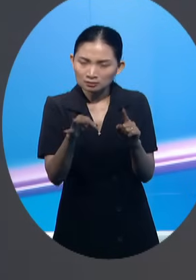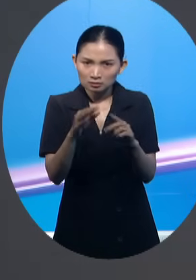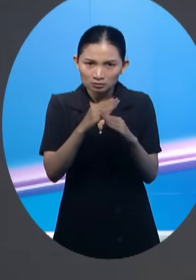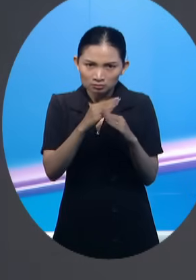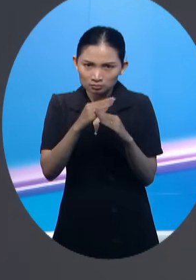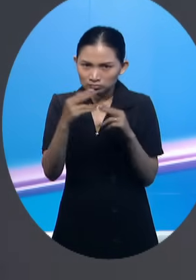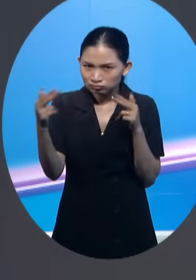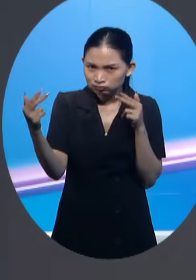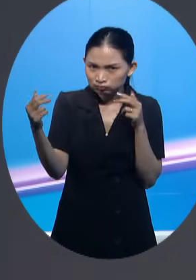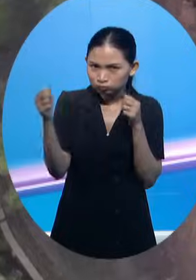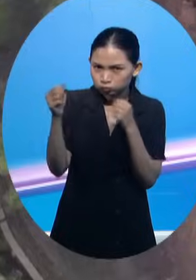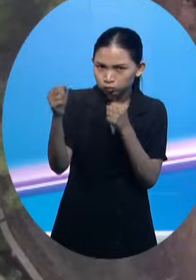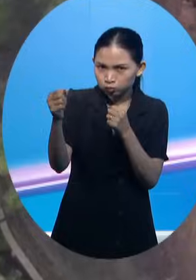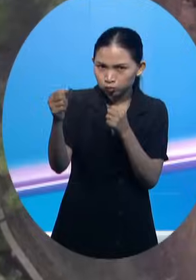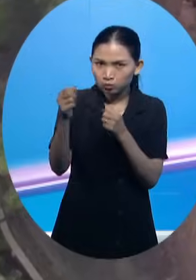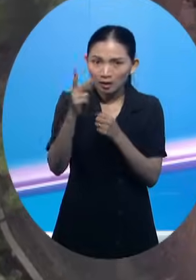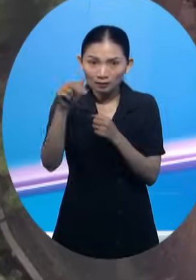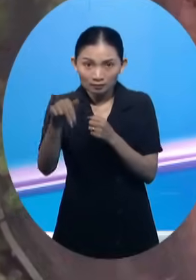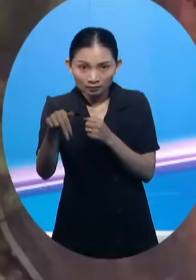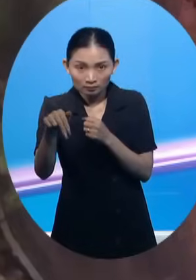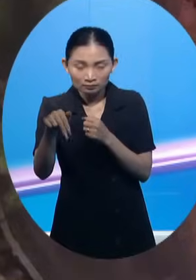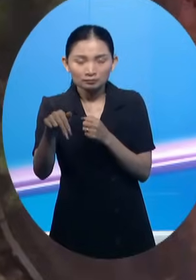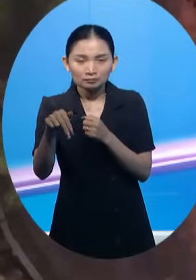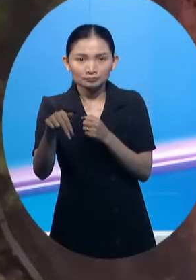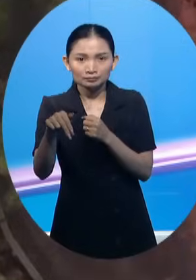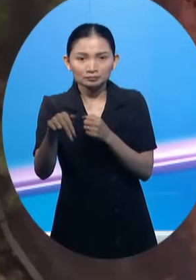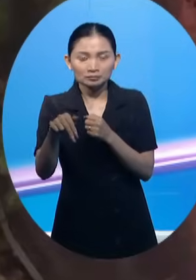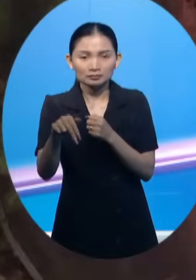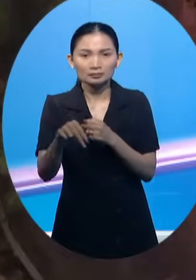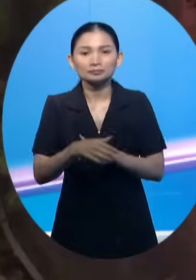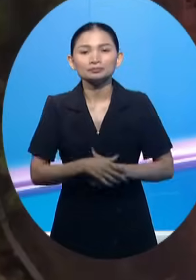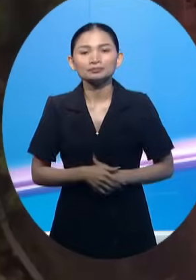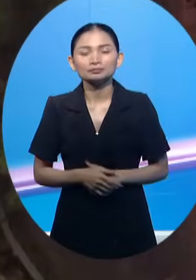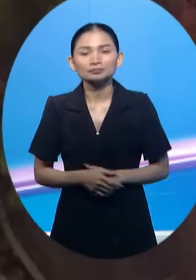Nhưỡng cũng chỉ trích Mỹ đã triển khai nhiều khí tài quân sự lớn đến bán đảo Triều Tiên trong năm nay.